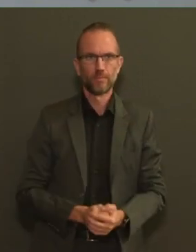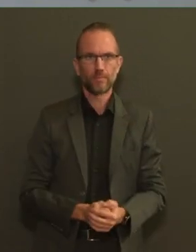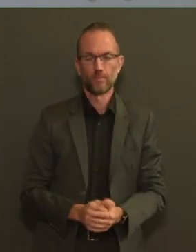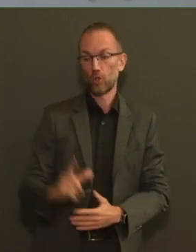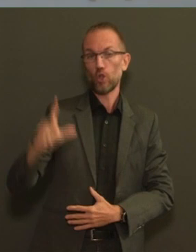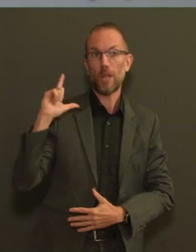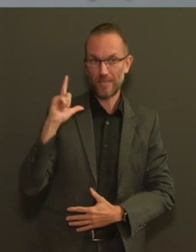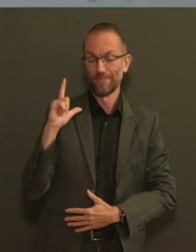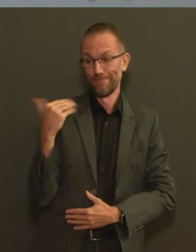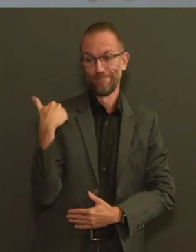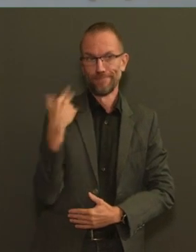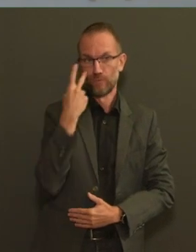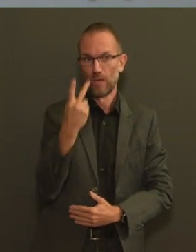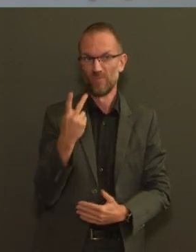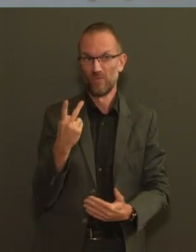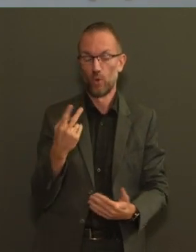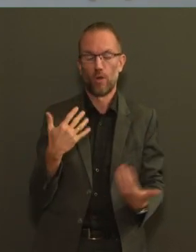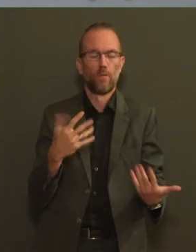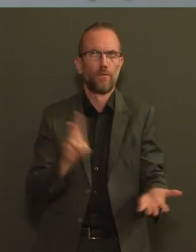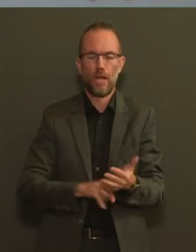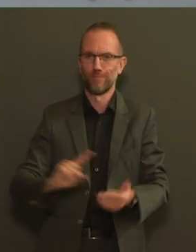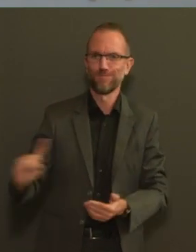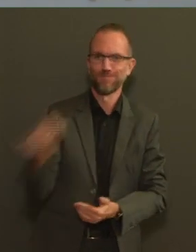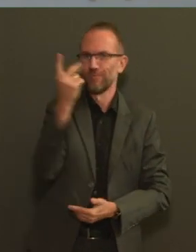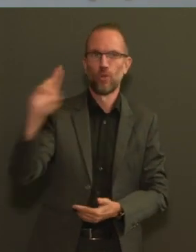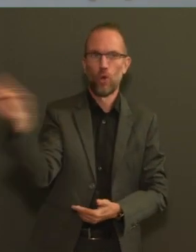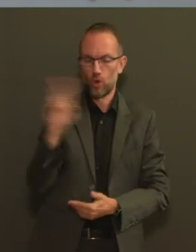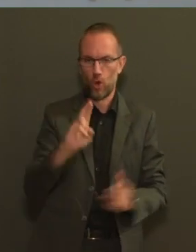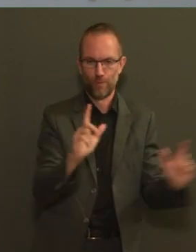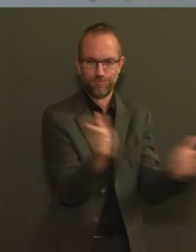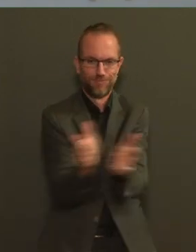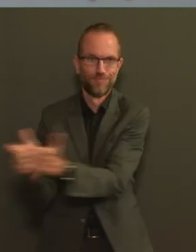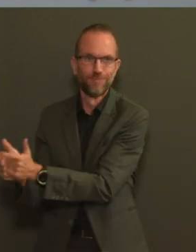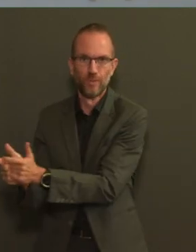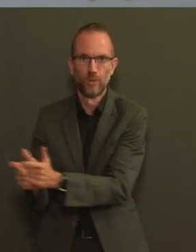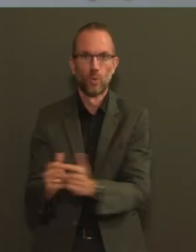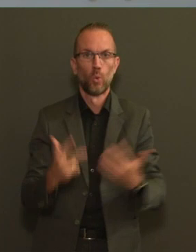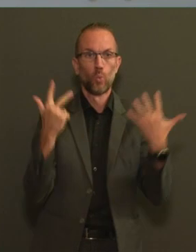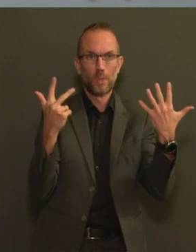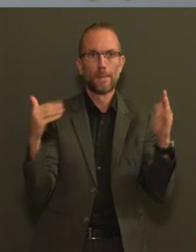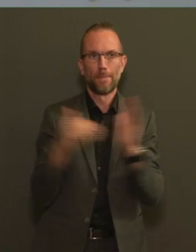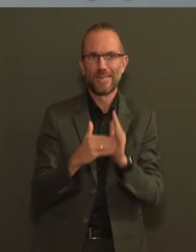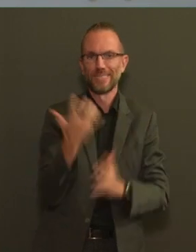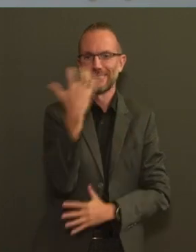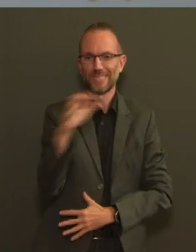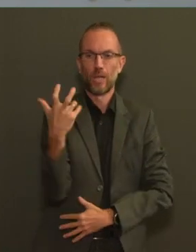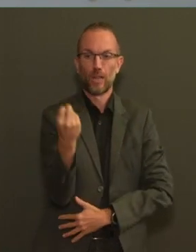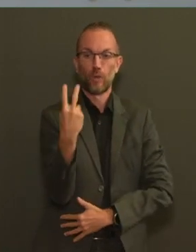nous avons battu un triste record avec 8 582 nouveaux cas.